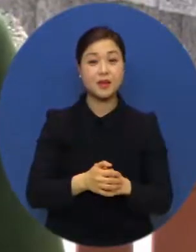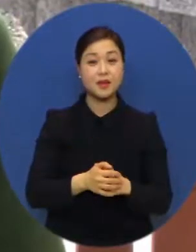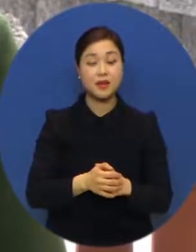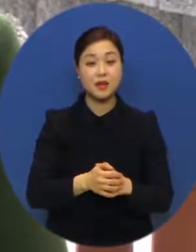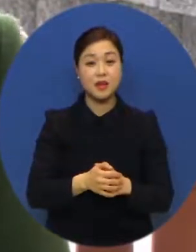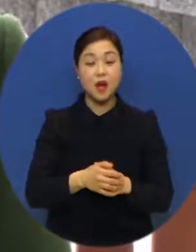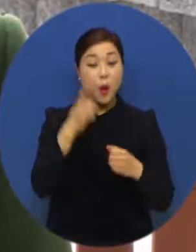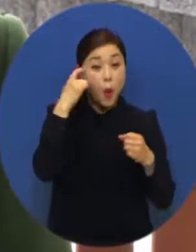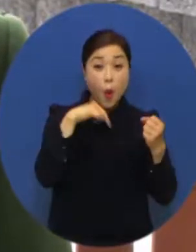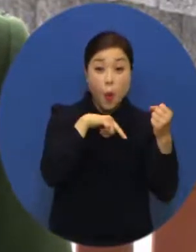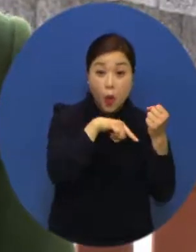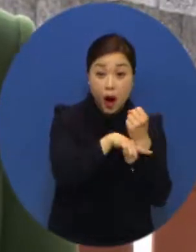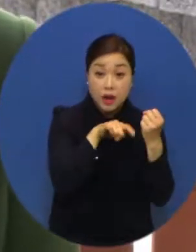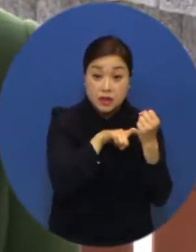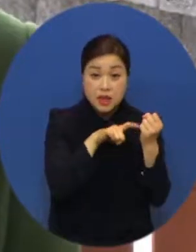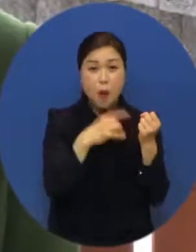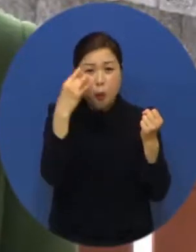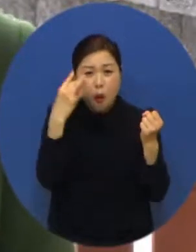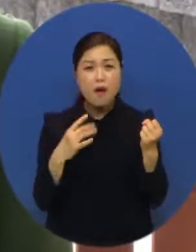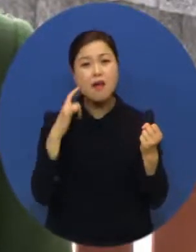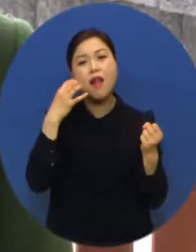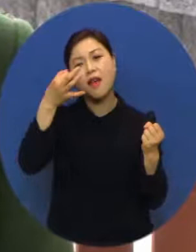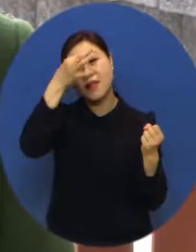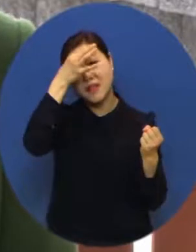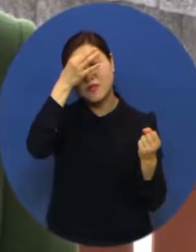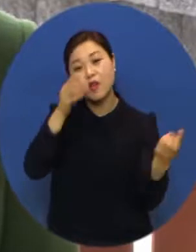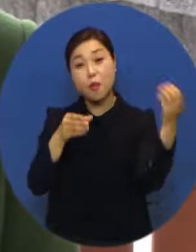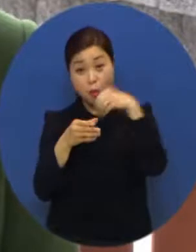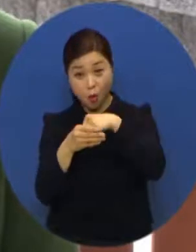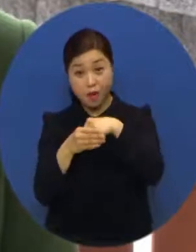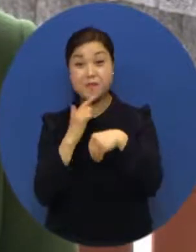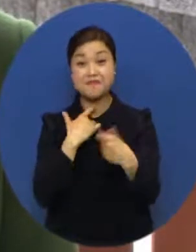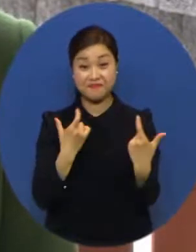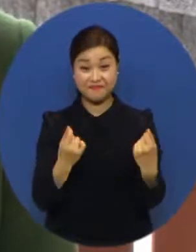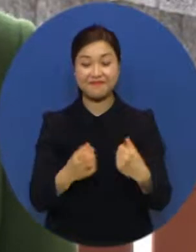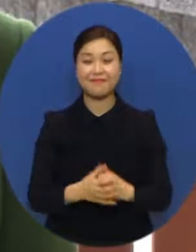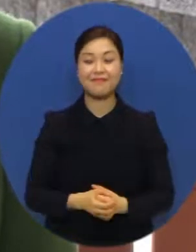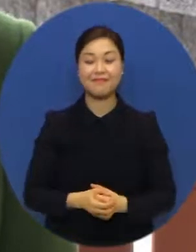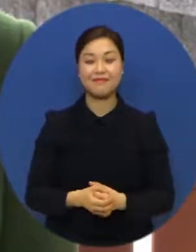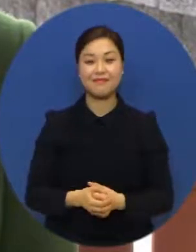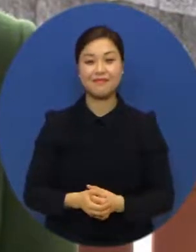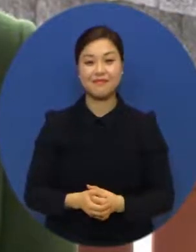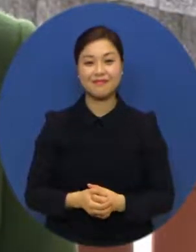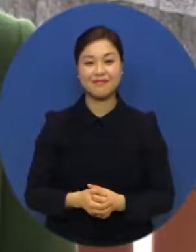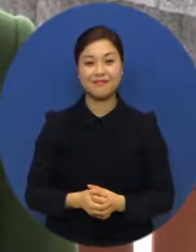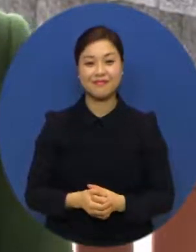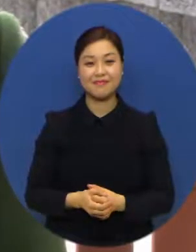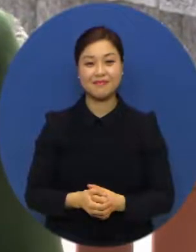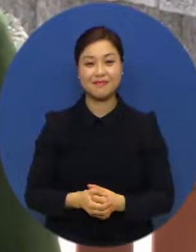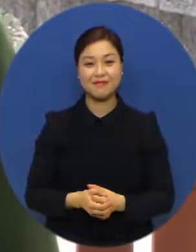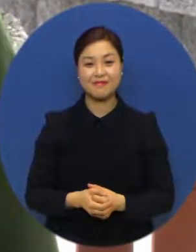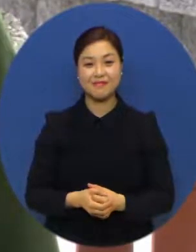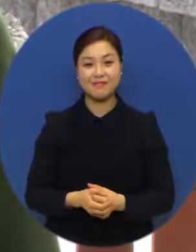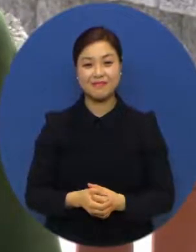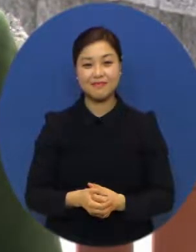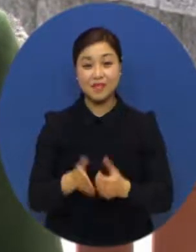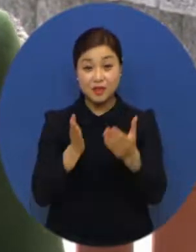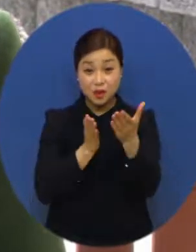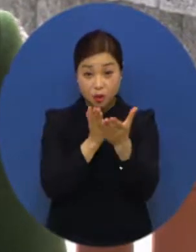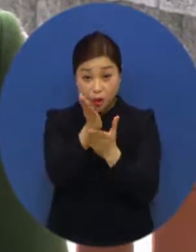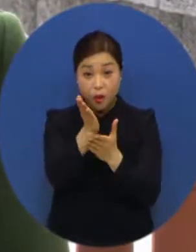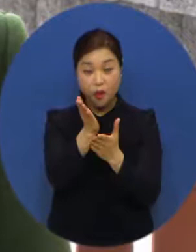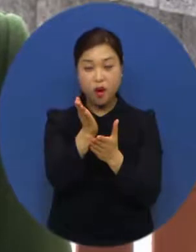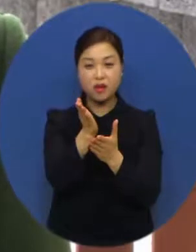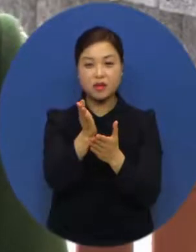원래 예술 속에 포함돼 있었던 것이고 네. 그것이 이제 그 전공의 전문화